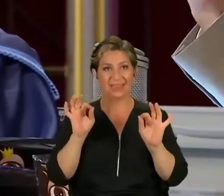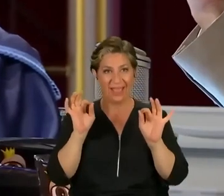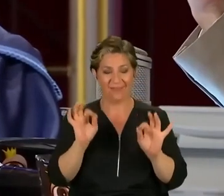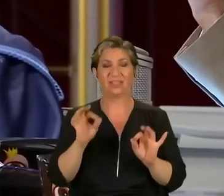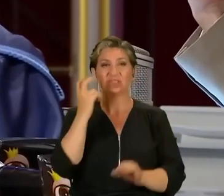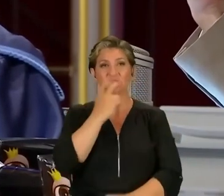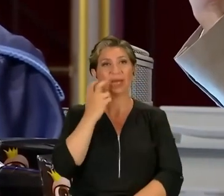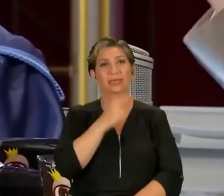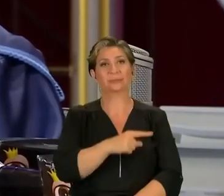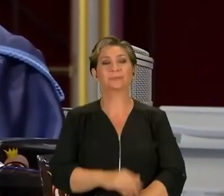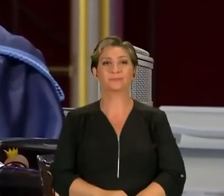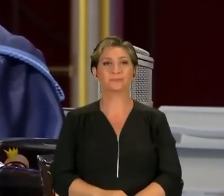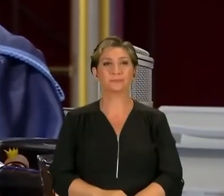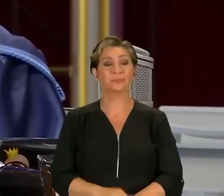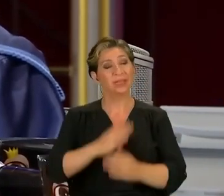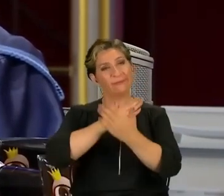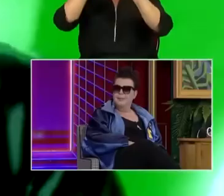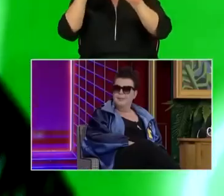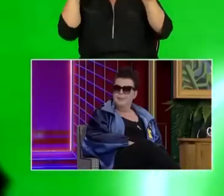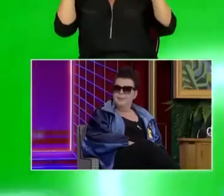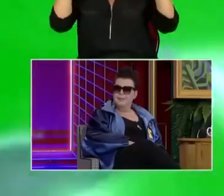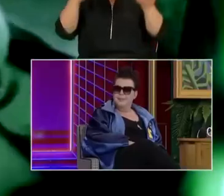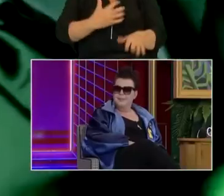kırdığım şarkı. Evet, peki devam.